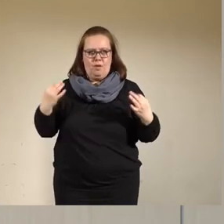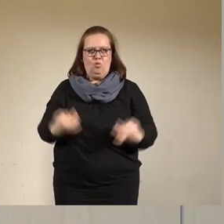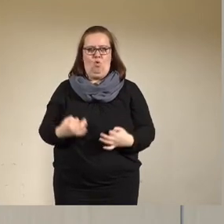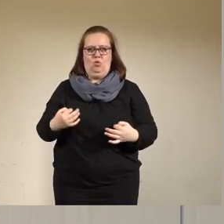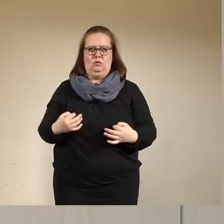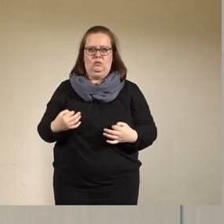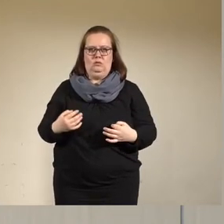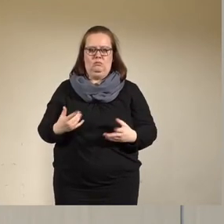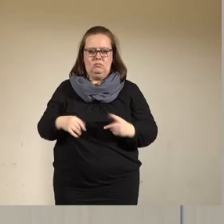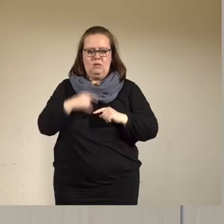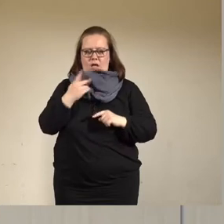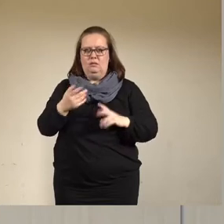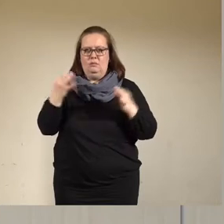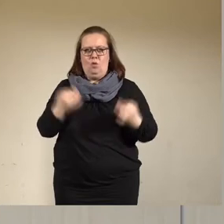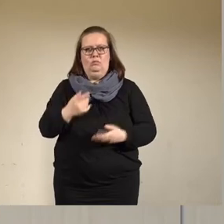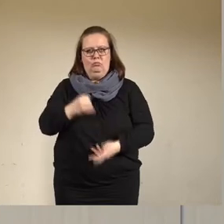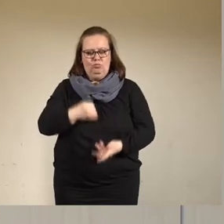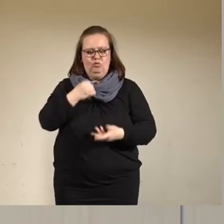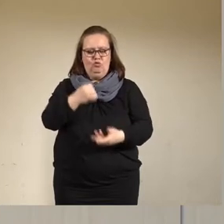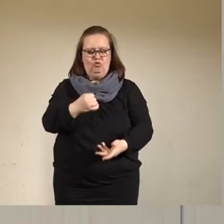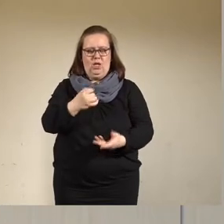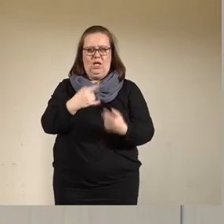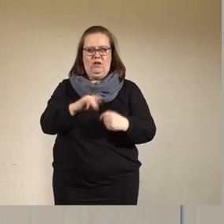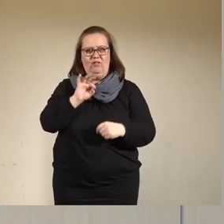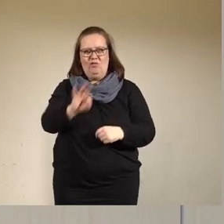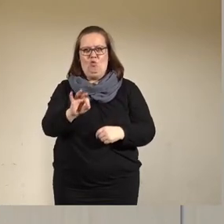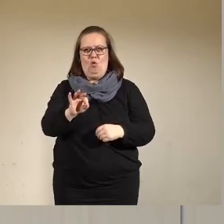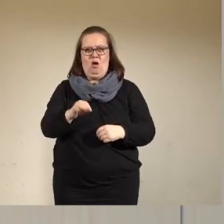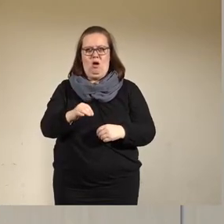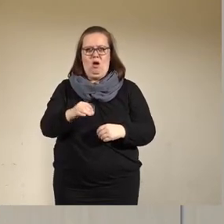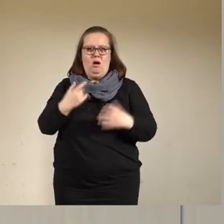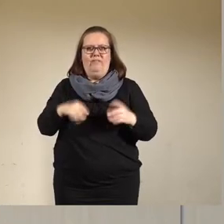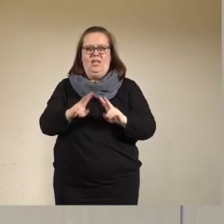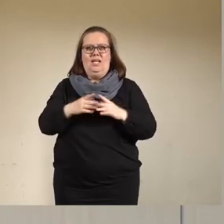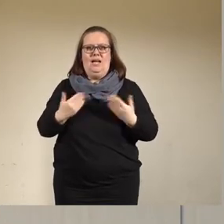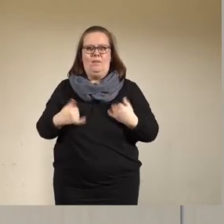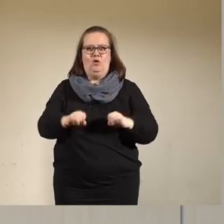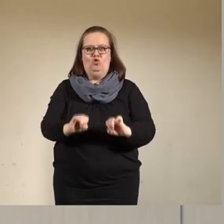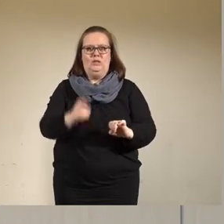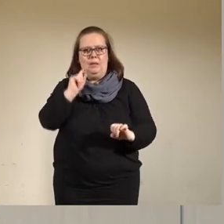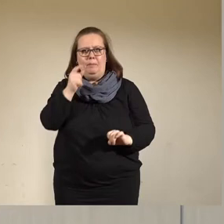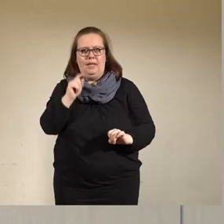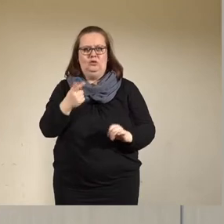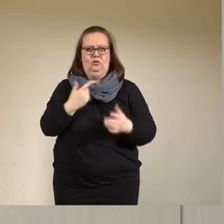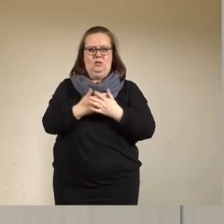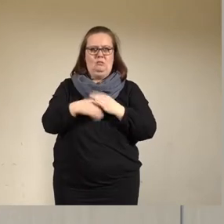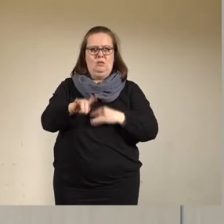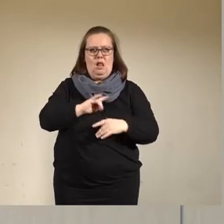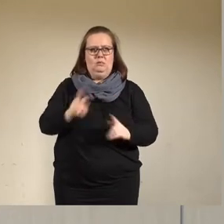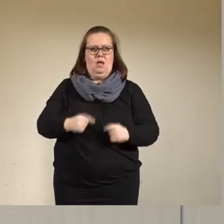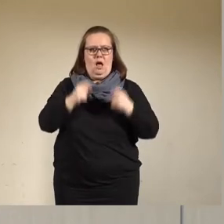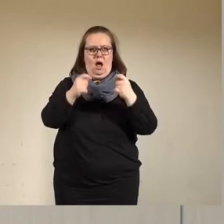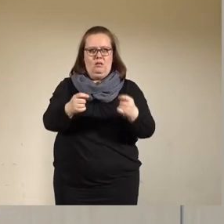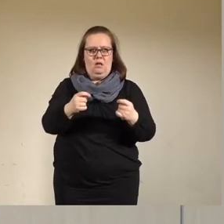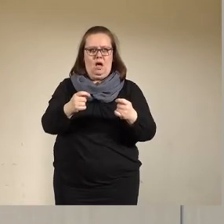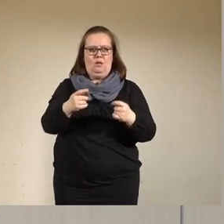großen Rambock, da brauchen wir ein großes Stemmeisen und wenigstens da ein bisschen reinzukratzen. Und deswegen habe ich diesen Antrag